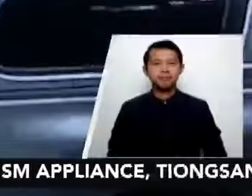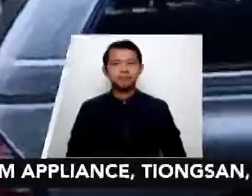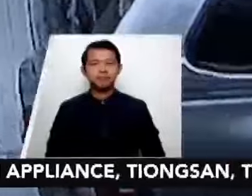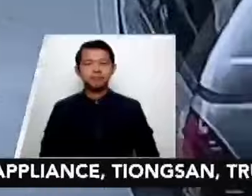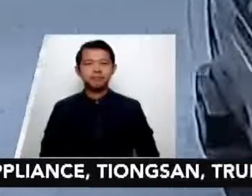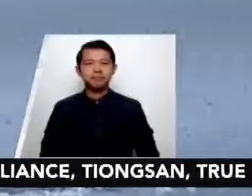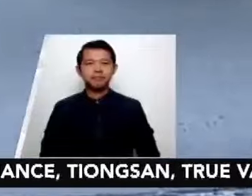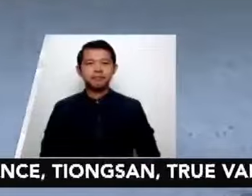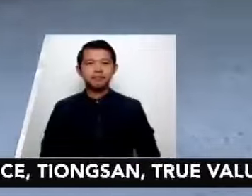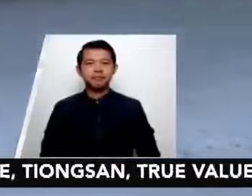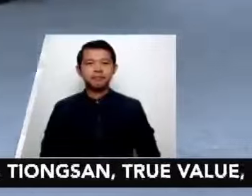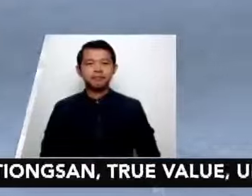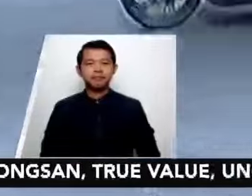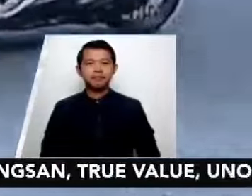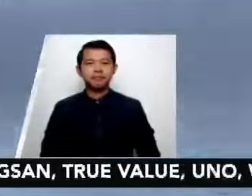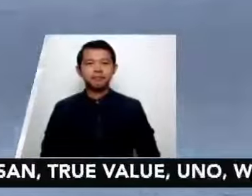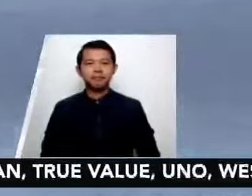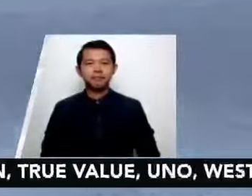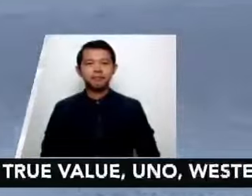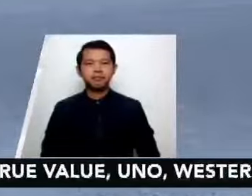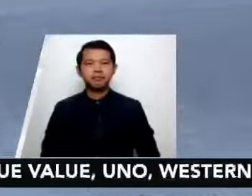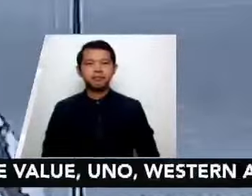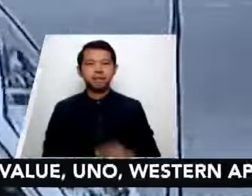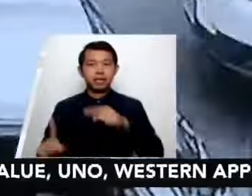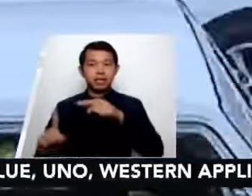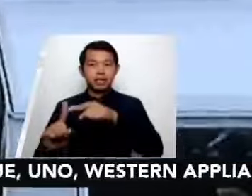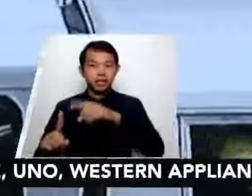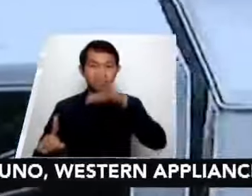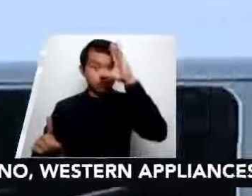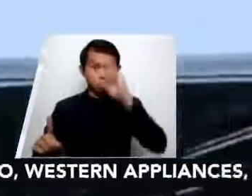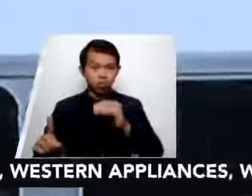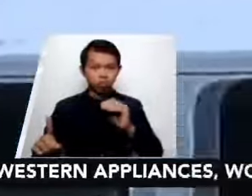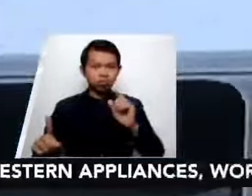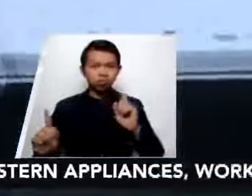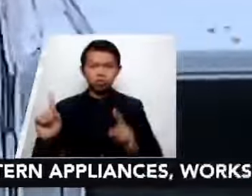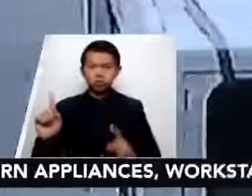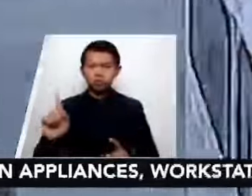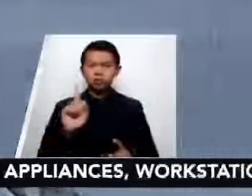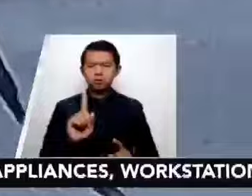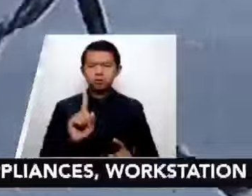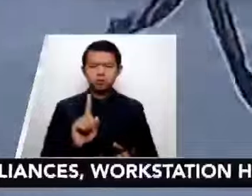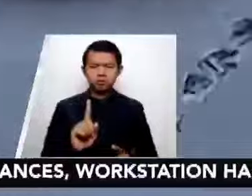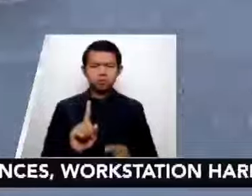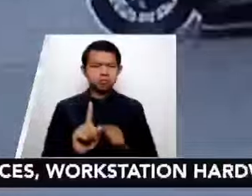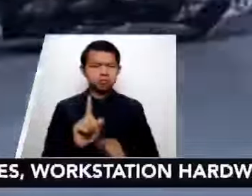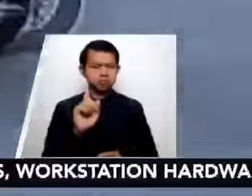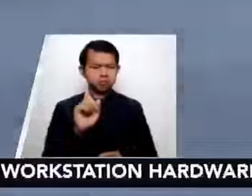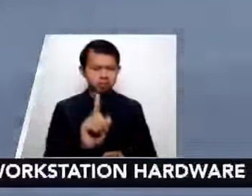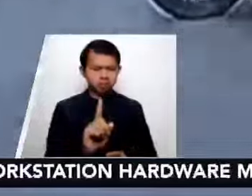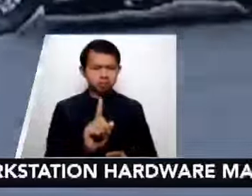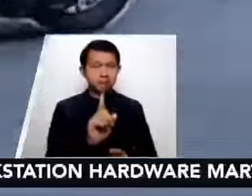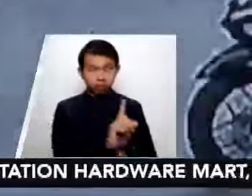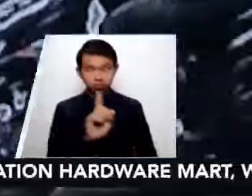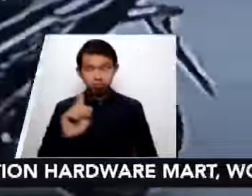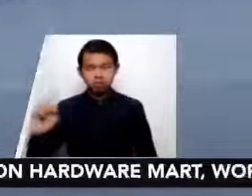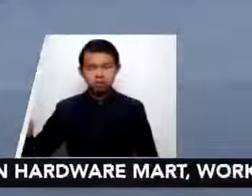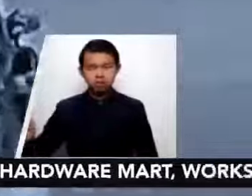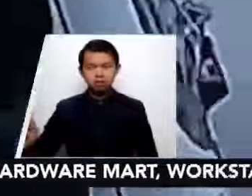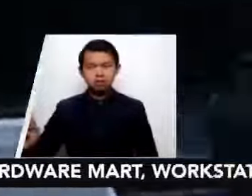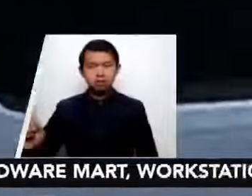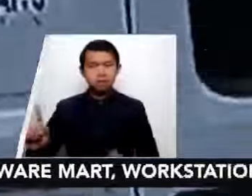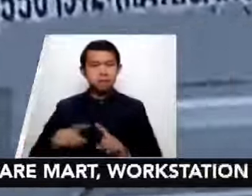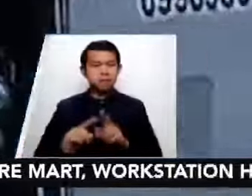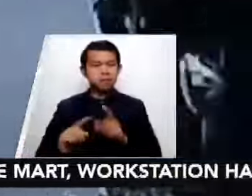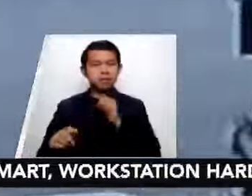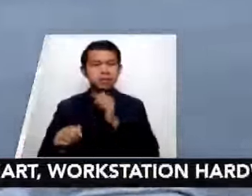naglalakad ang nakasumbrerong lalaking yan ng Bigla siyang huminto at lumakad pabalik hindi pa man nakakalayo sinunggaban